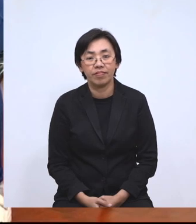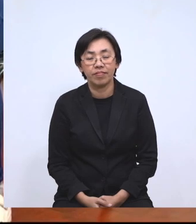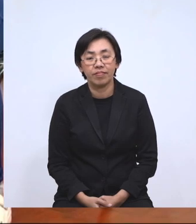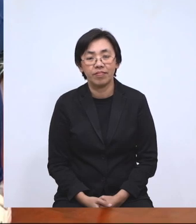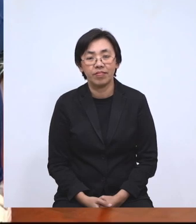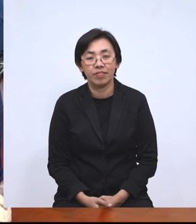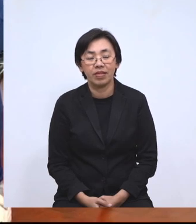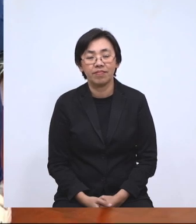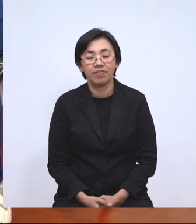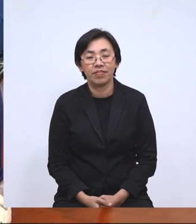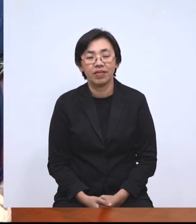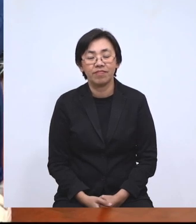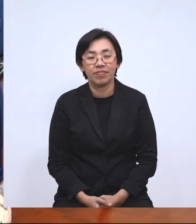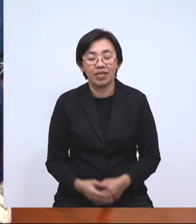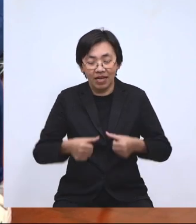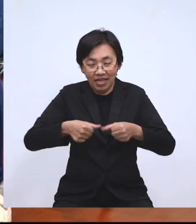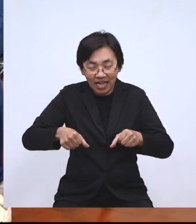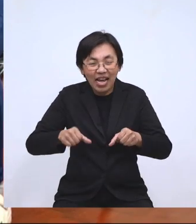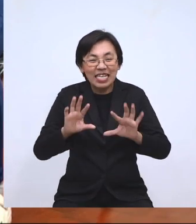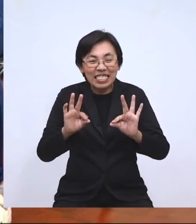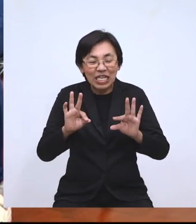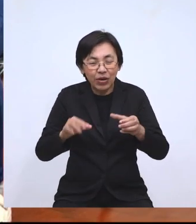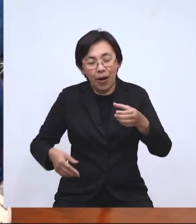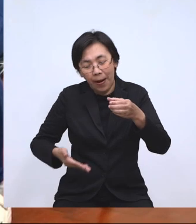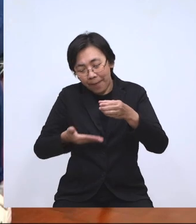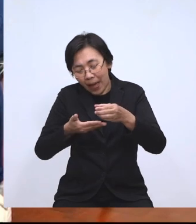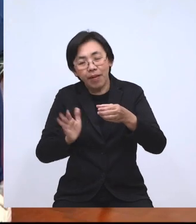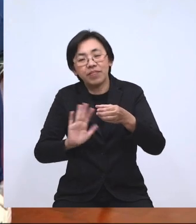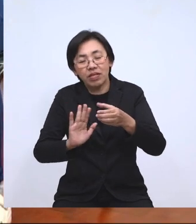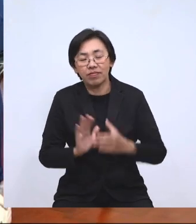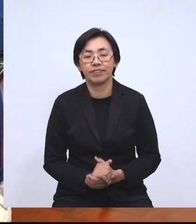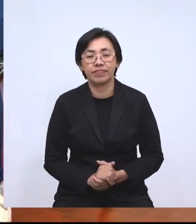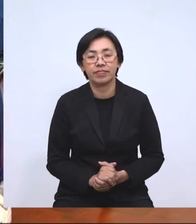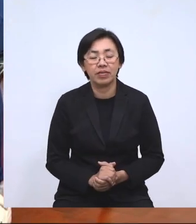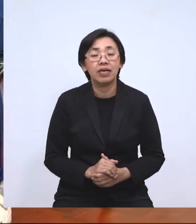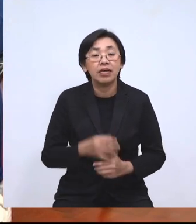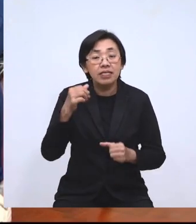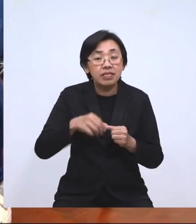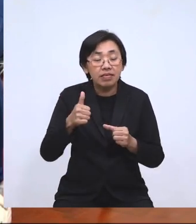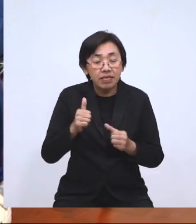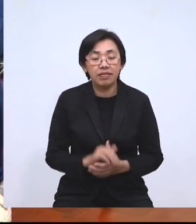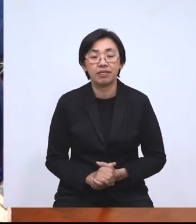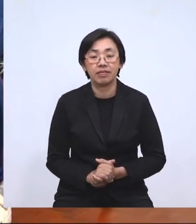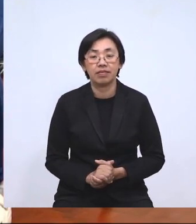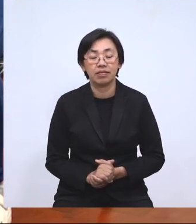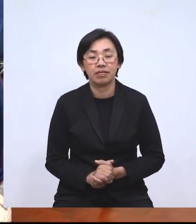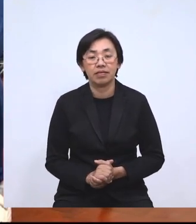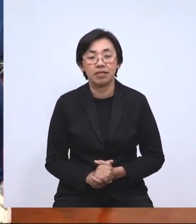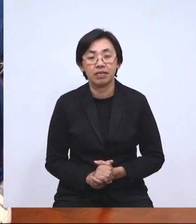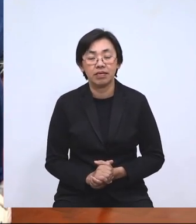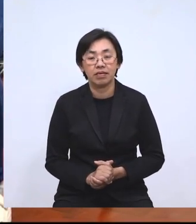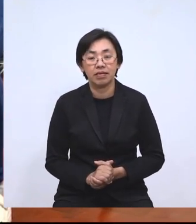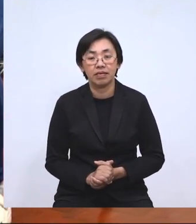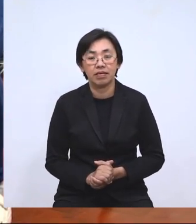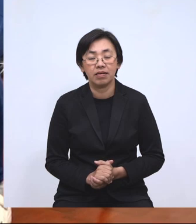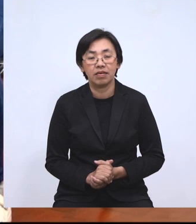จแล้ว ทีนี้อันนี้เราไม่ต้องใช้กระดาษกาวเพราะว่าเราต้องการให้น้องยกดื่มขั้นตอนการดื่มน้ำแม่จำได้ไหมก็คือ ได้ค่ะ ทีนี้เราเทน้ำเ